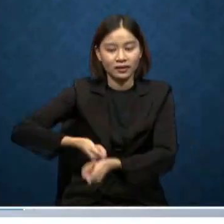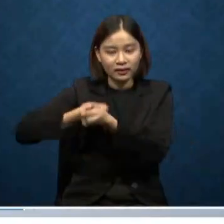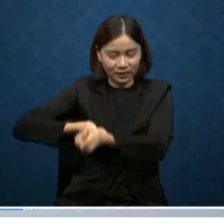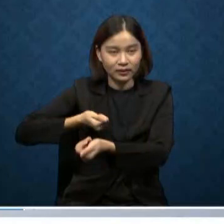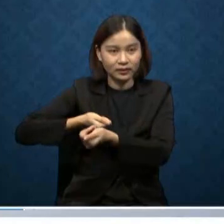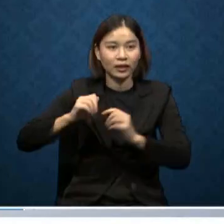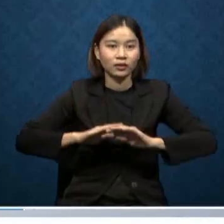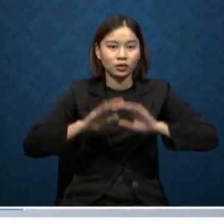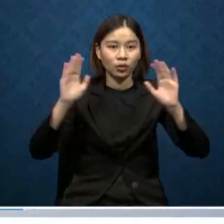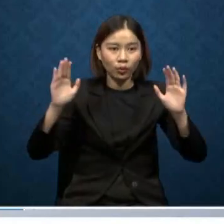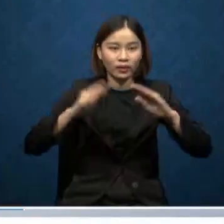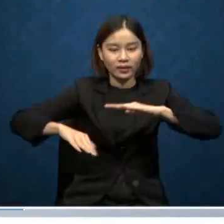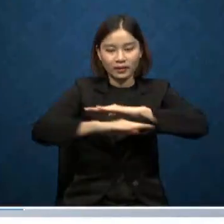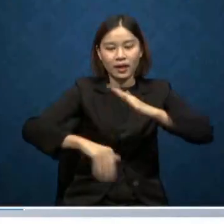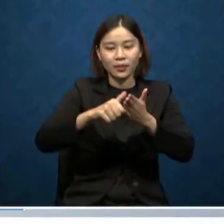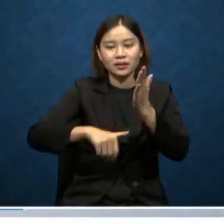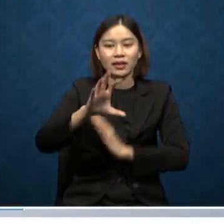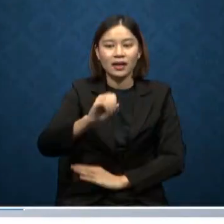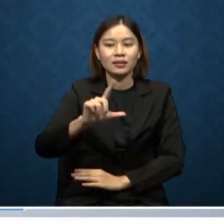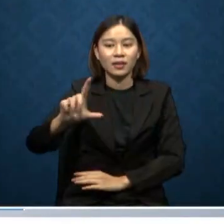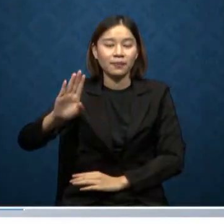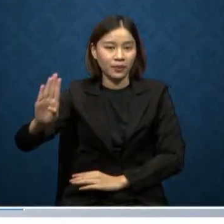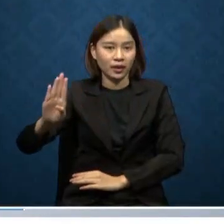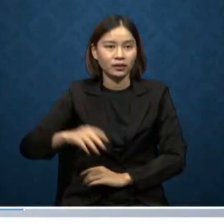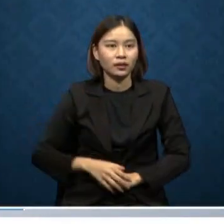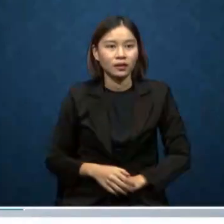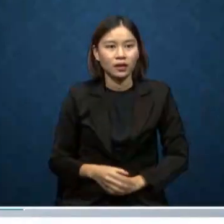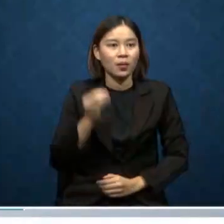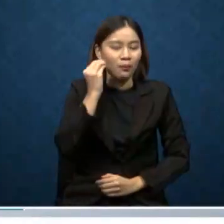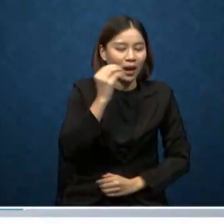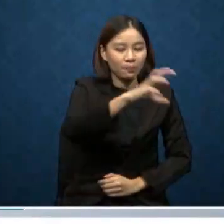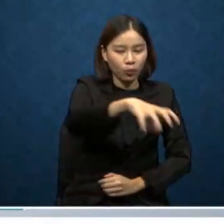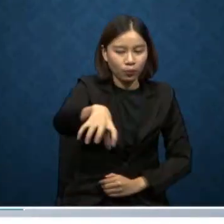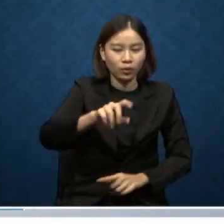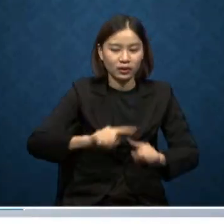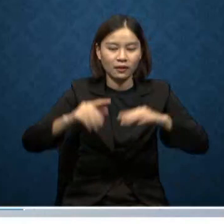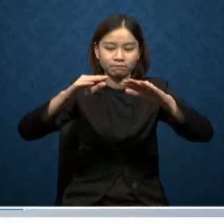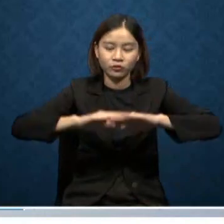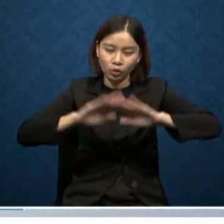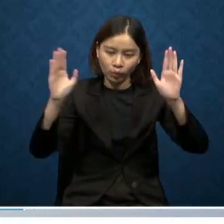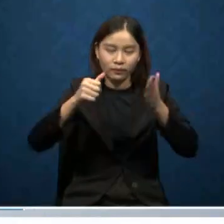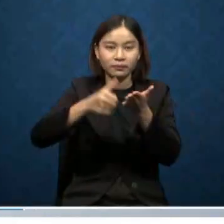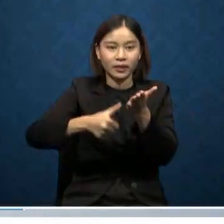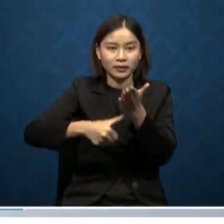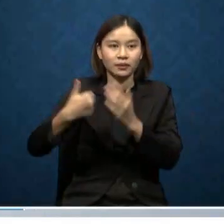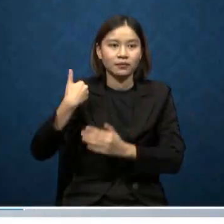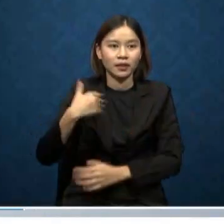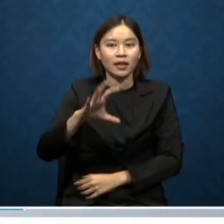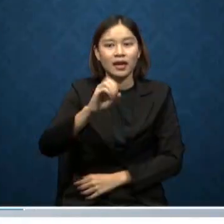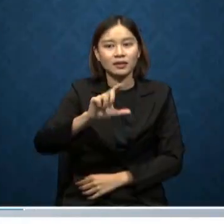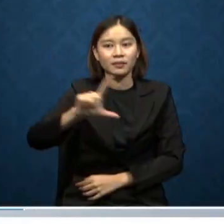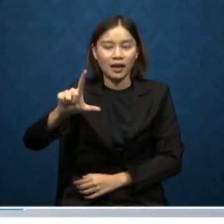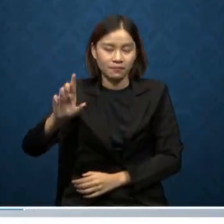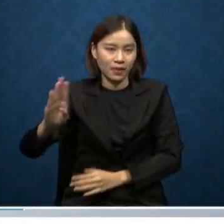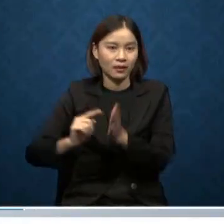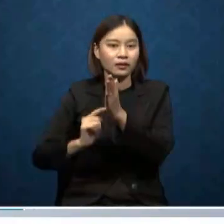ที่ได้รบ ยกเว้นภาษี ถึ 50 ลานบาทแรกนะครับเรื่องที่อยู่อาสัยหักก็ได้ร ยกเว้นภาษีถึง 50 ล้านบาท